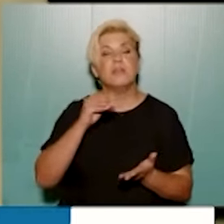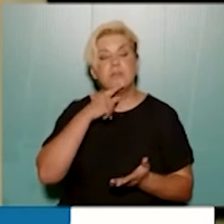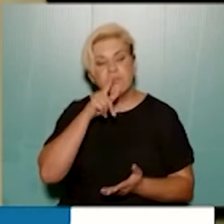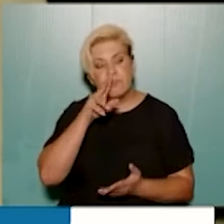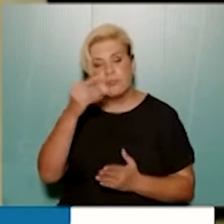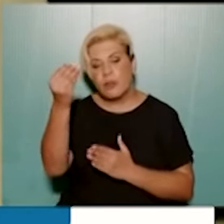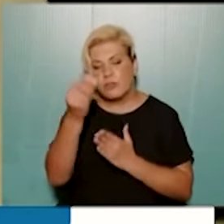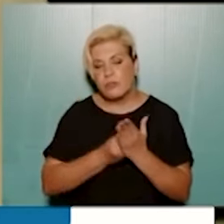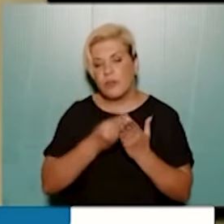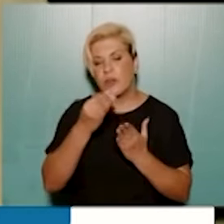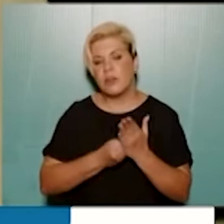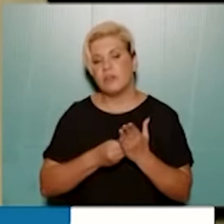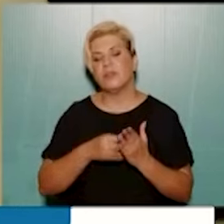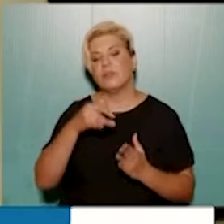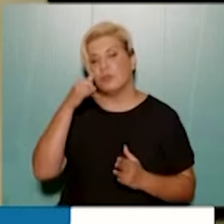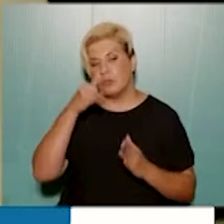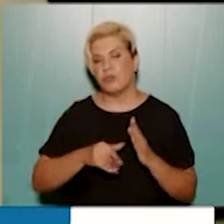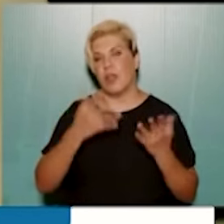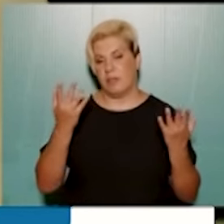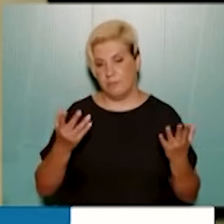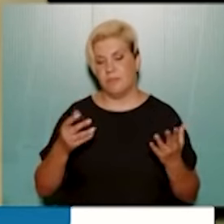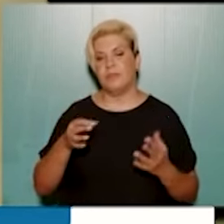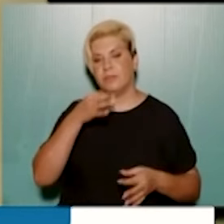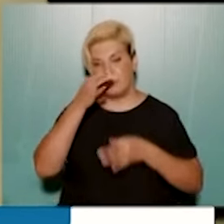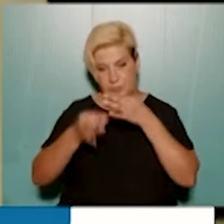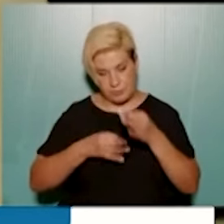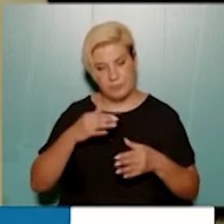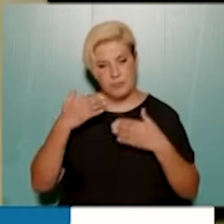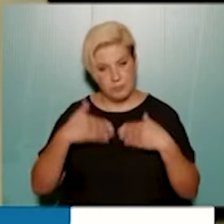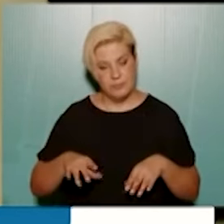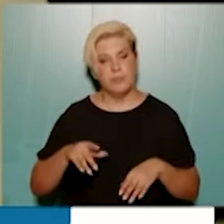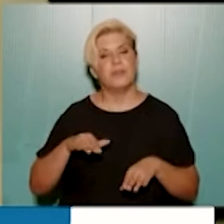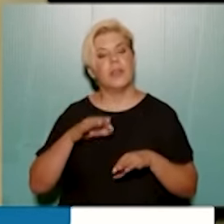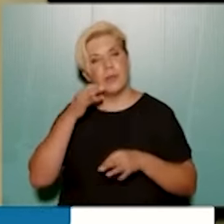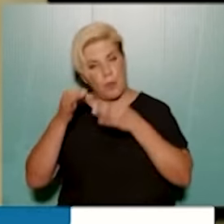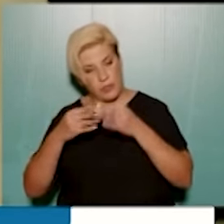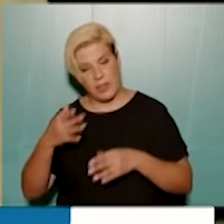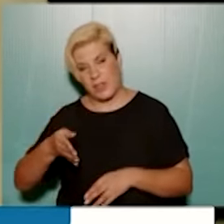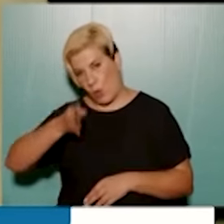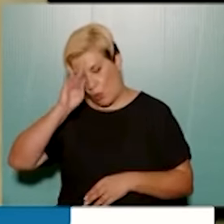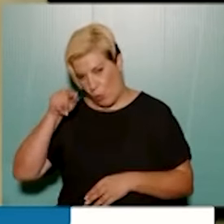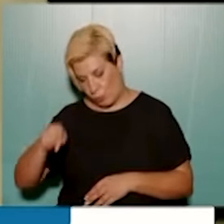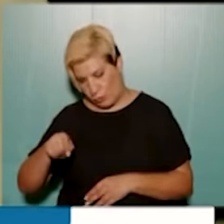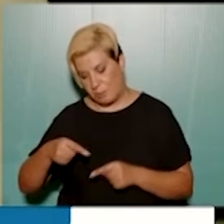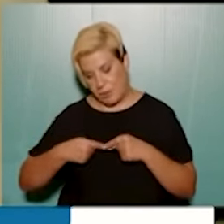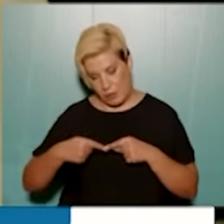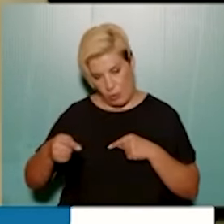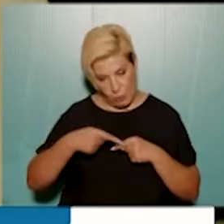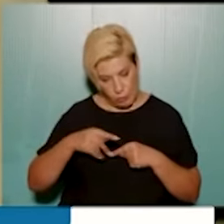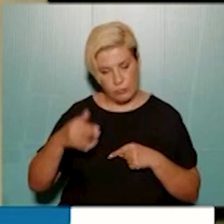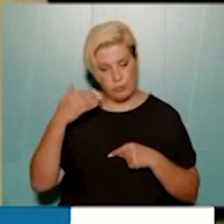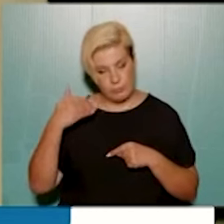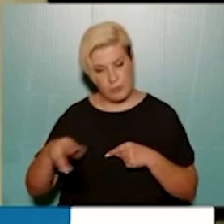φορά, στην ουσία κάποιων που υπόθηκαν, θεωρούμε σαν λαϊκή συσπήρωση, κάποιων που υπόθηκαν γεγονότων αυτής της περίοδου και από τον